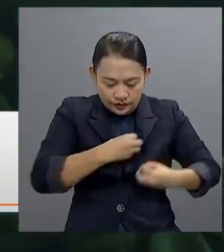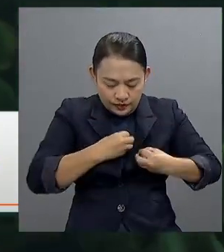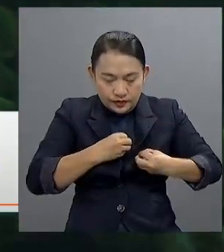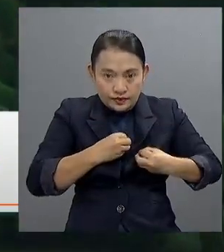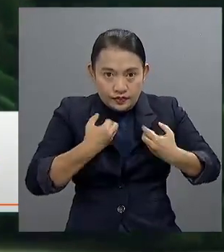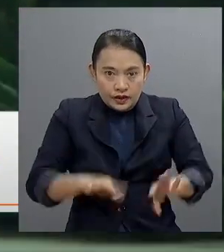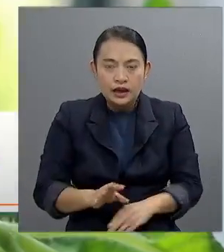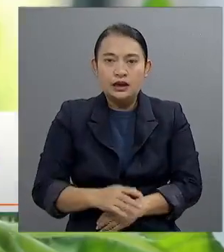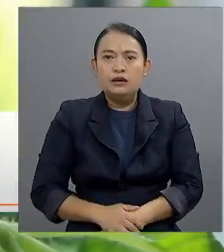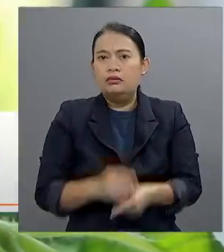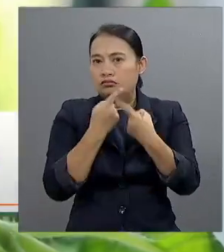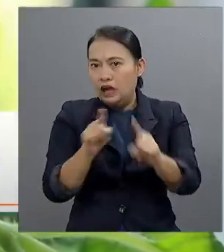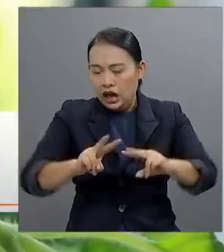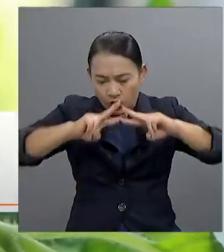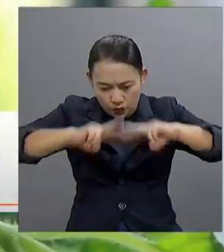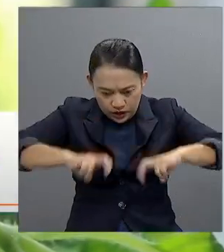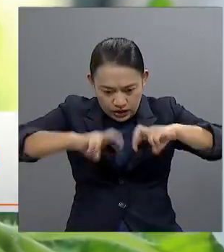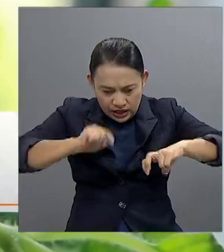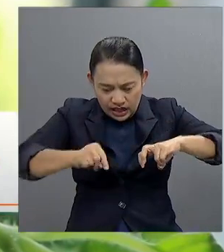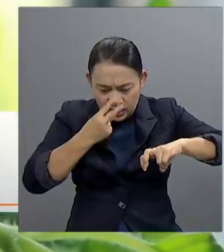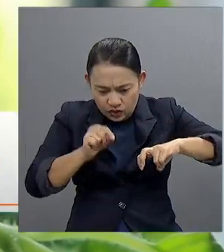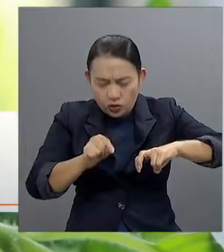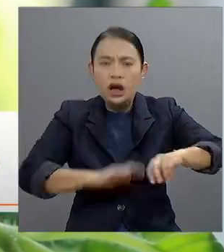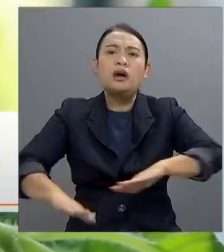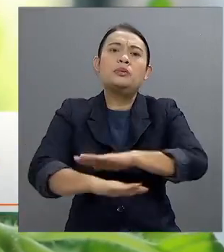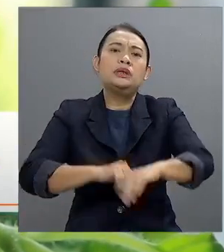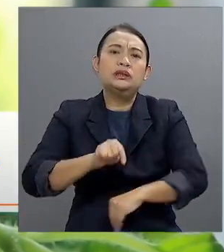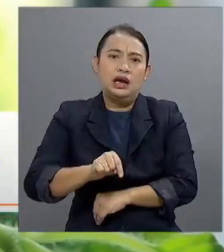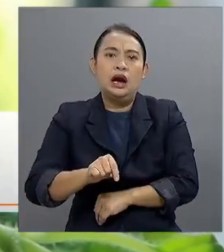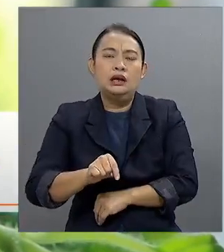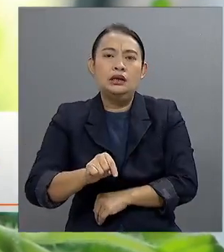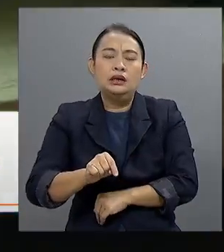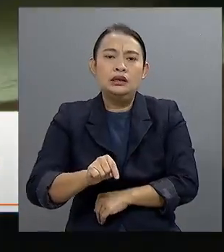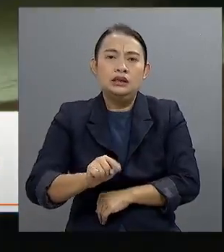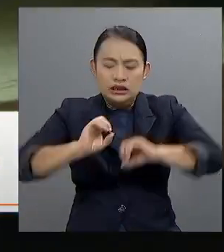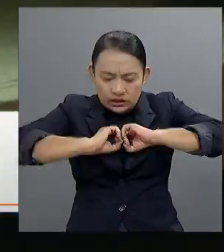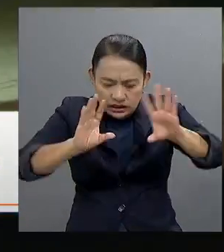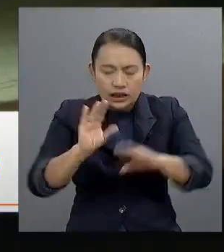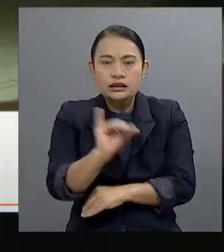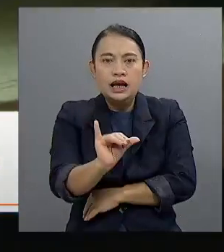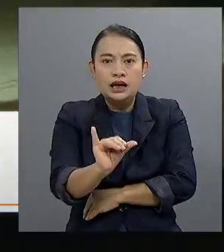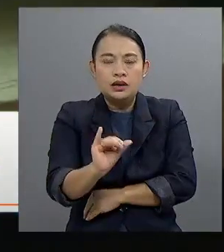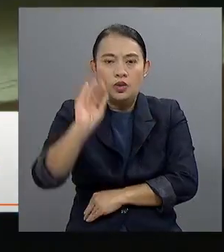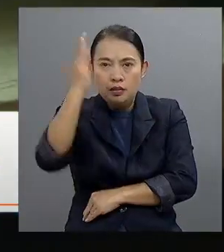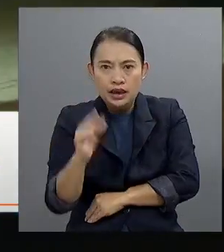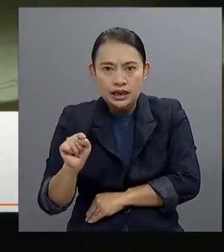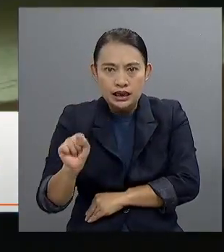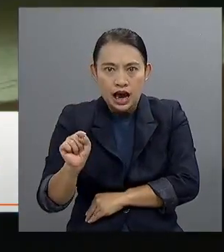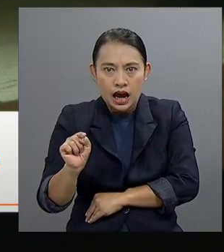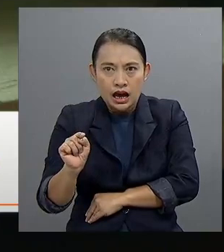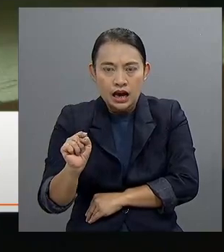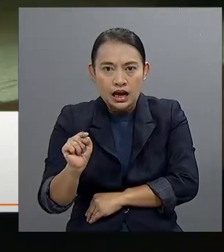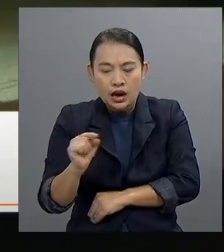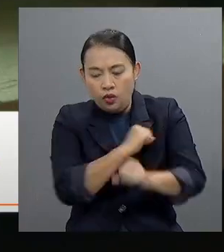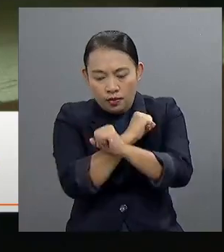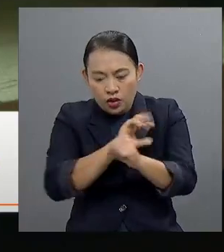ป็นเพียงแค่ข้อมูลวิจัยเบื้องต้นเท่านั้นครับคุณผู้ชมยังไม่สามารถที่จะพิสูจน์ได้ว่าใบกะเพรานั้นสามารถยับยั้งโควิด19ได้